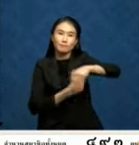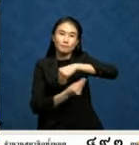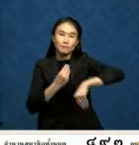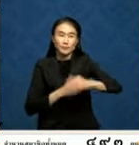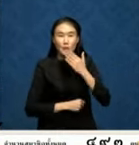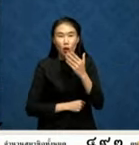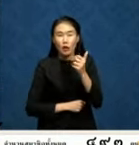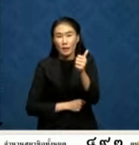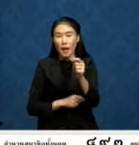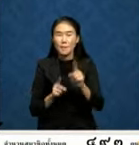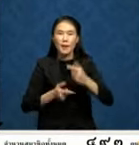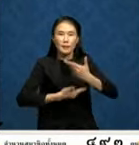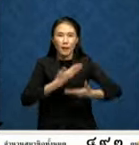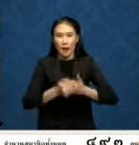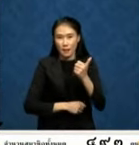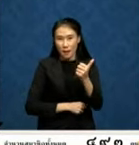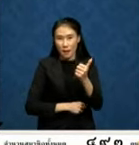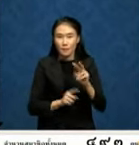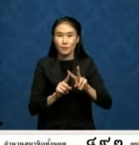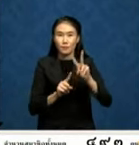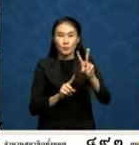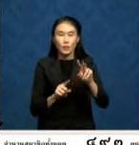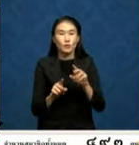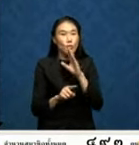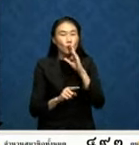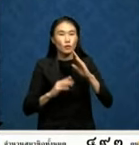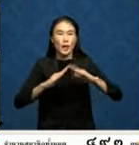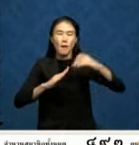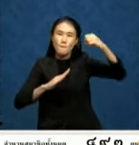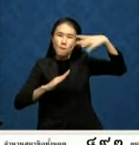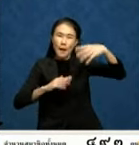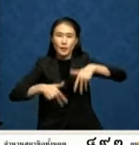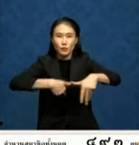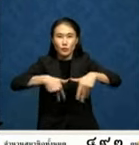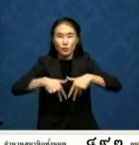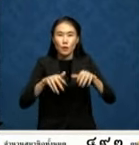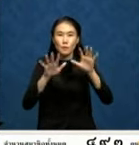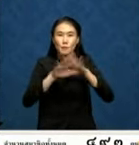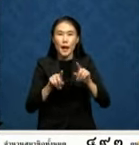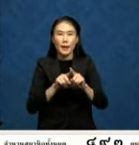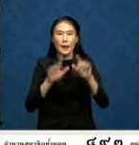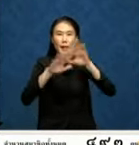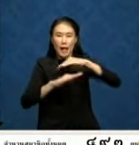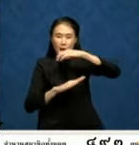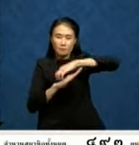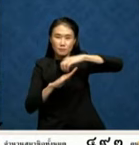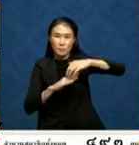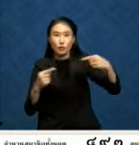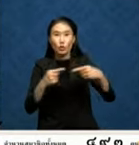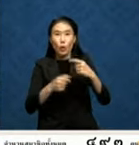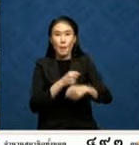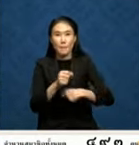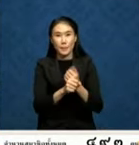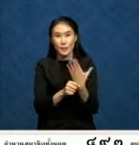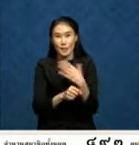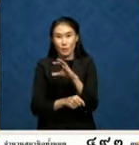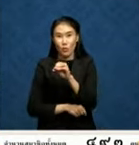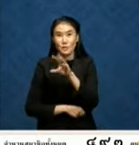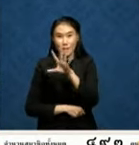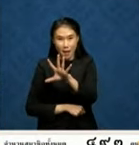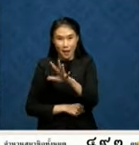ยืน 2. การรับซื้อไฟฟ้าขยะชุมชนในรูปแบบ Feed-in Tarif สำหรับปี